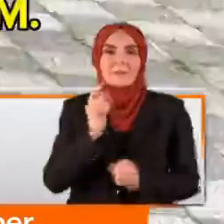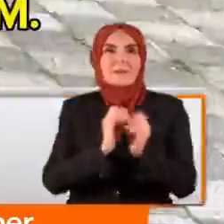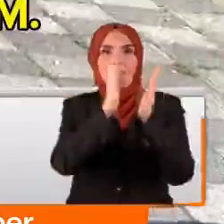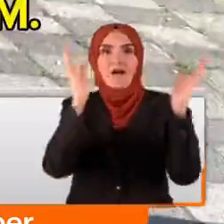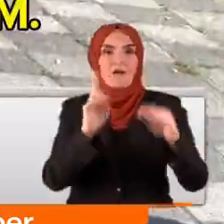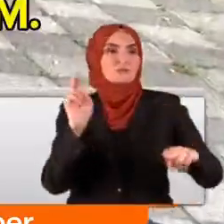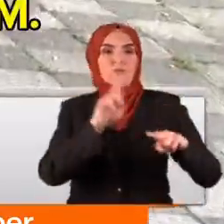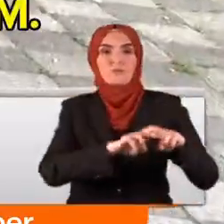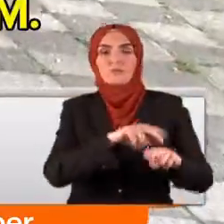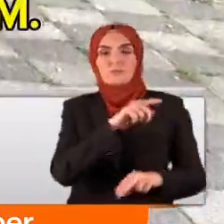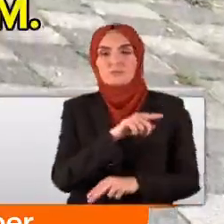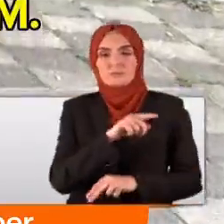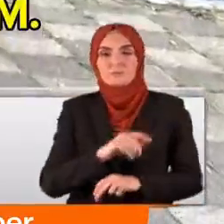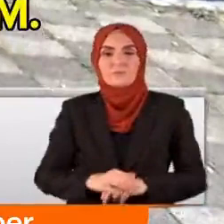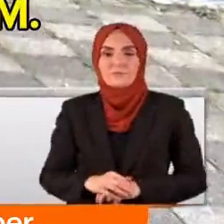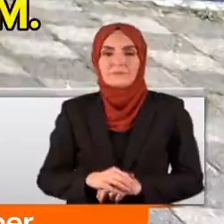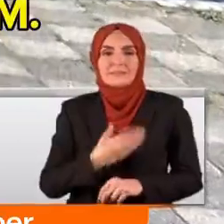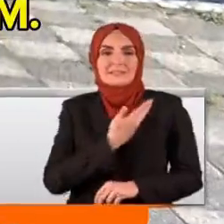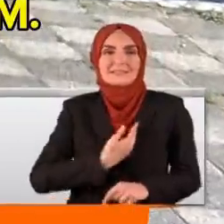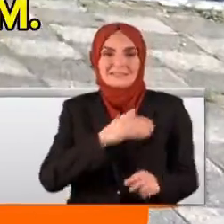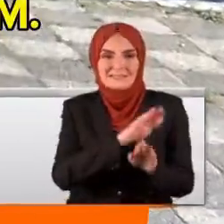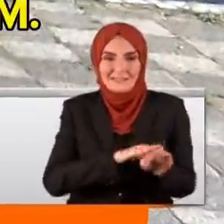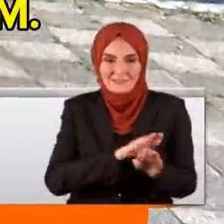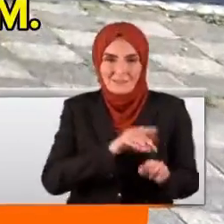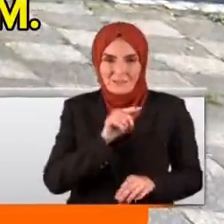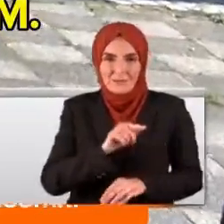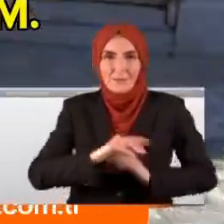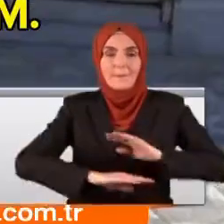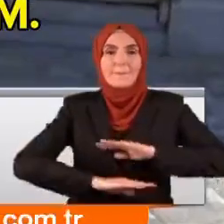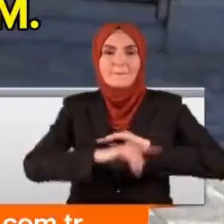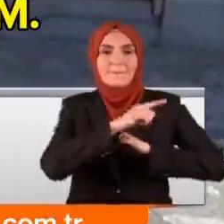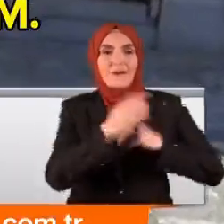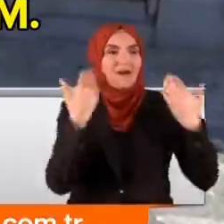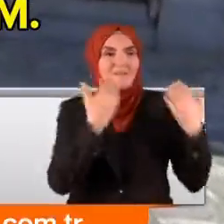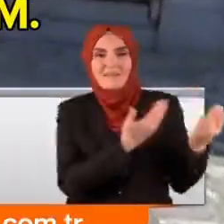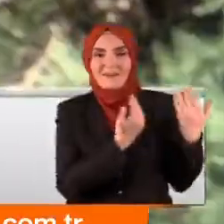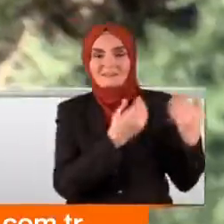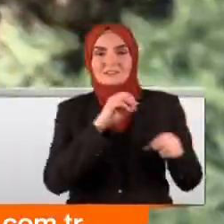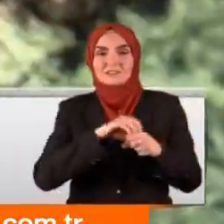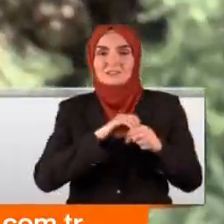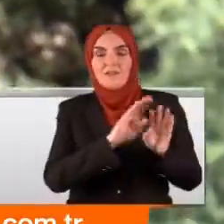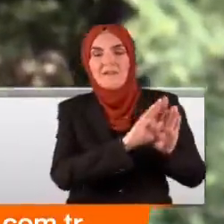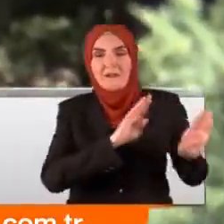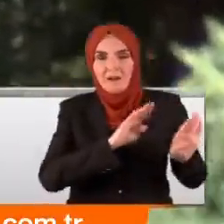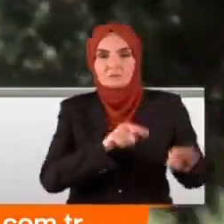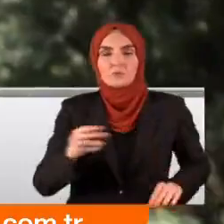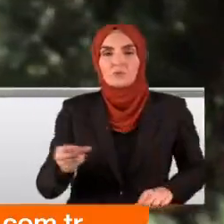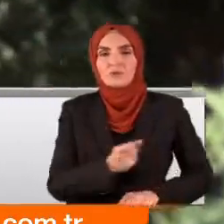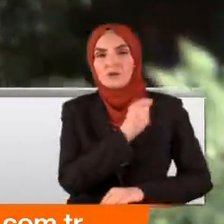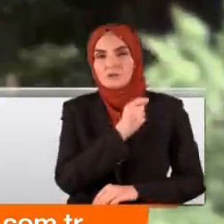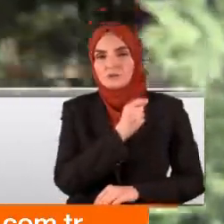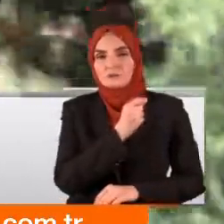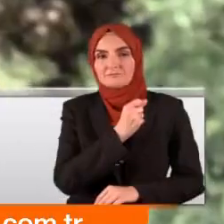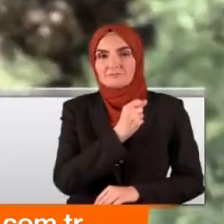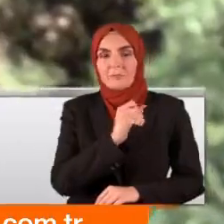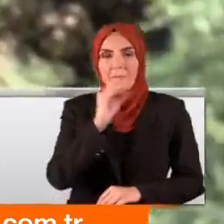yıkıldı. Seviyordum. Balkonda havalandırmak için kapak açık kaldı. Normalde kaçmazdı. O giderse ben bittim. Sultan papağanını konduğu